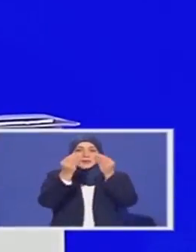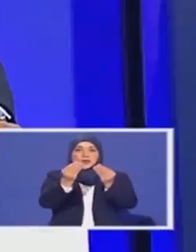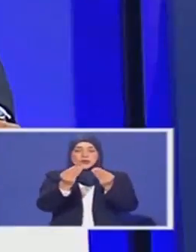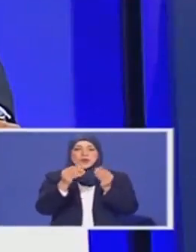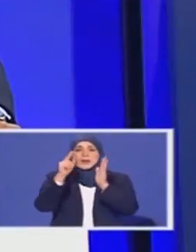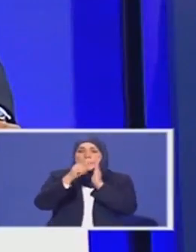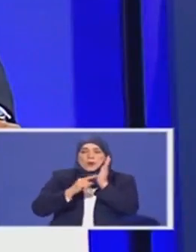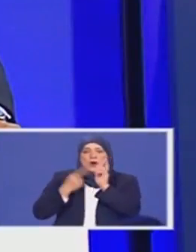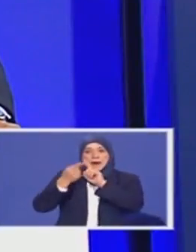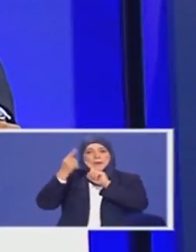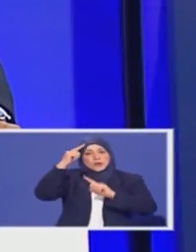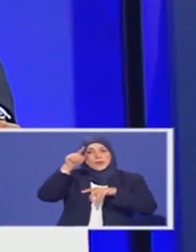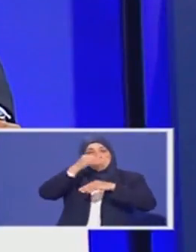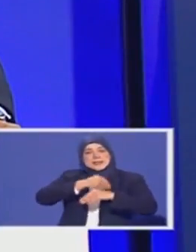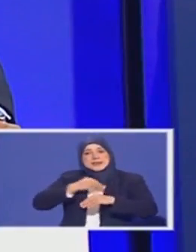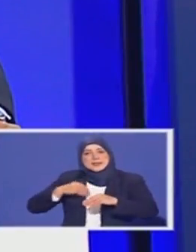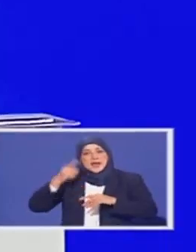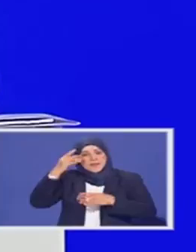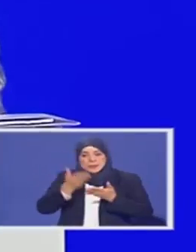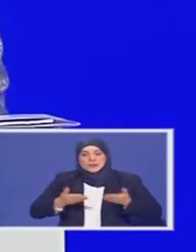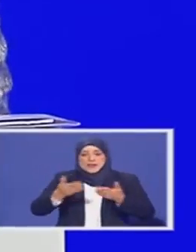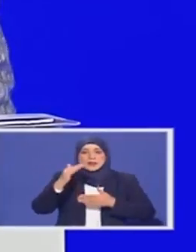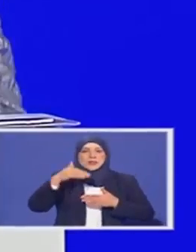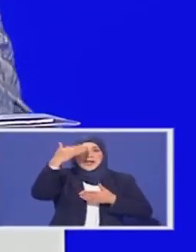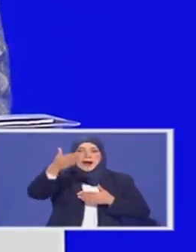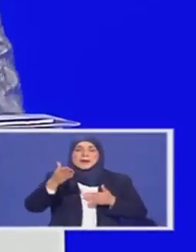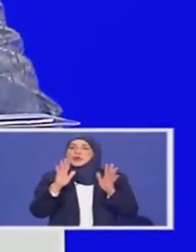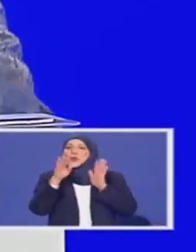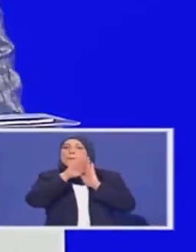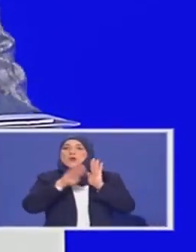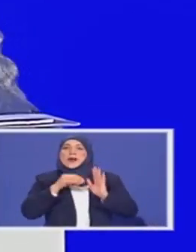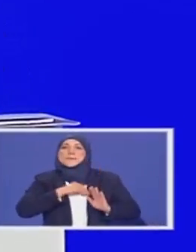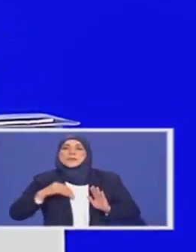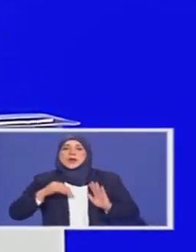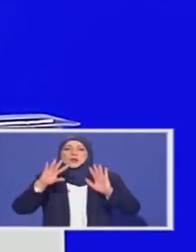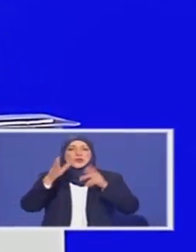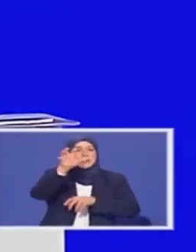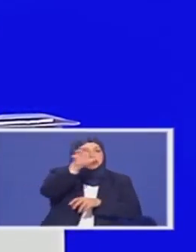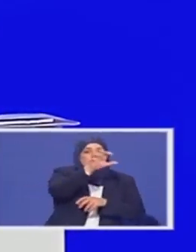الخصوصيات الصحية للمرحلة القادمة البروتوكول الصحي القطاع والجهات والفئات.